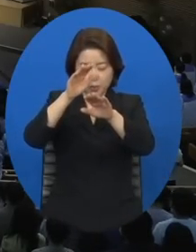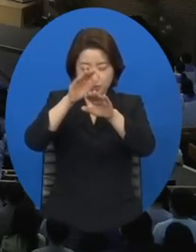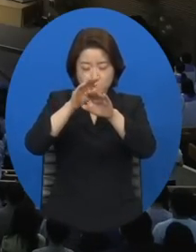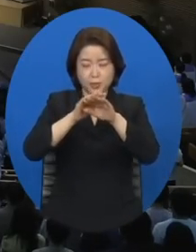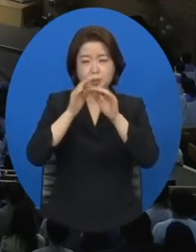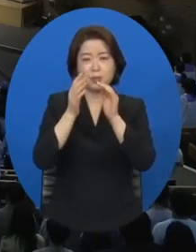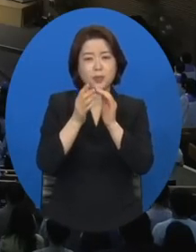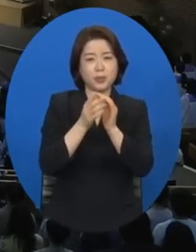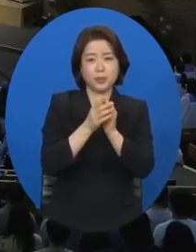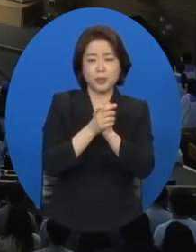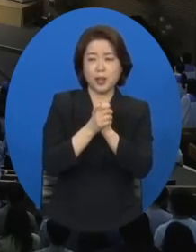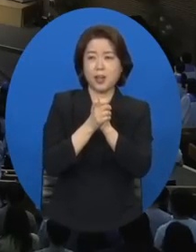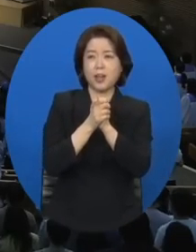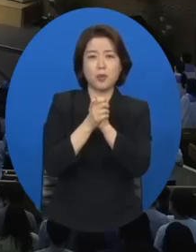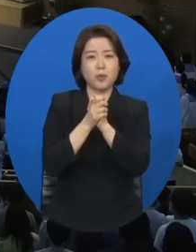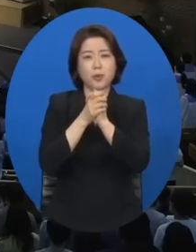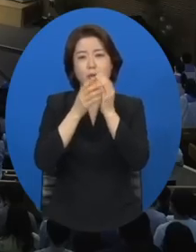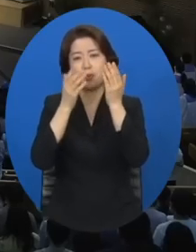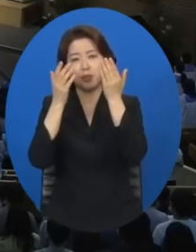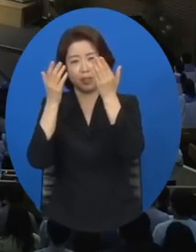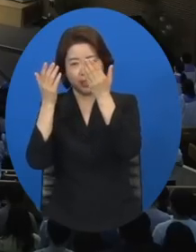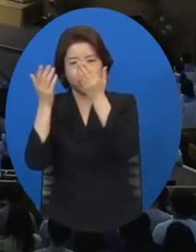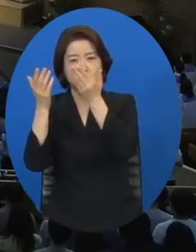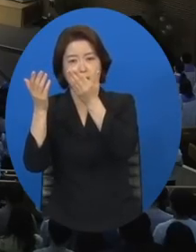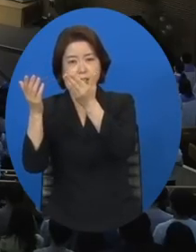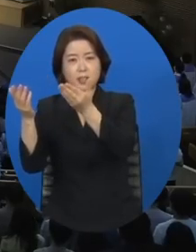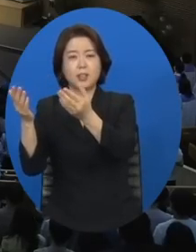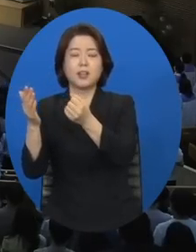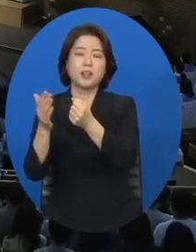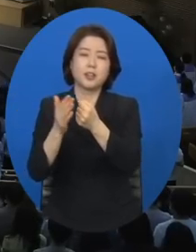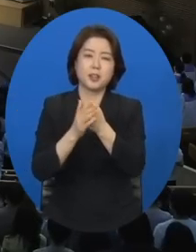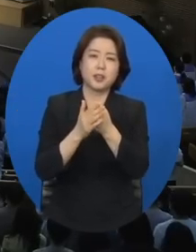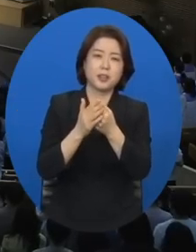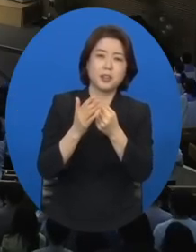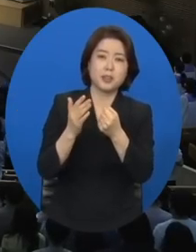주님께로 가는 우리